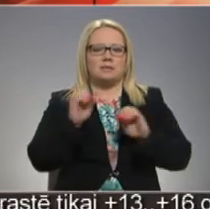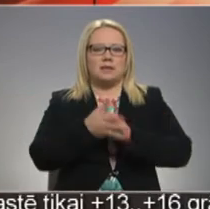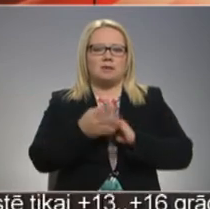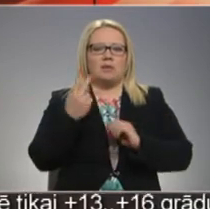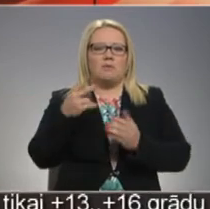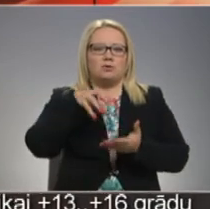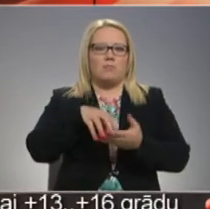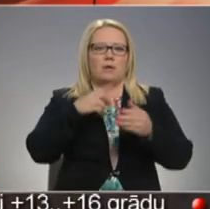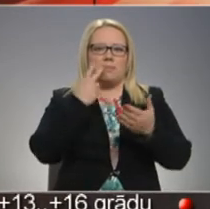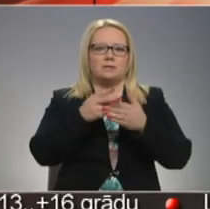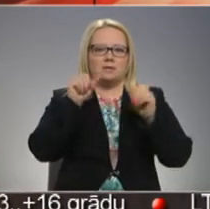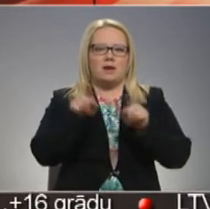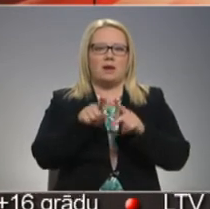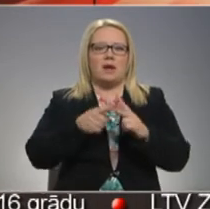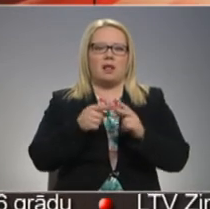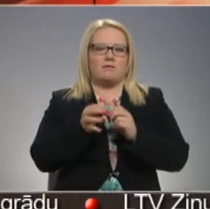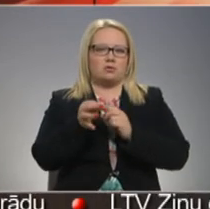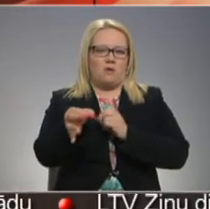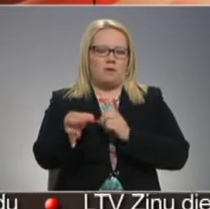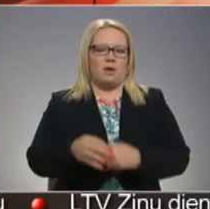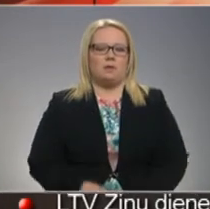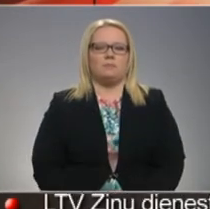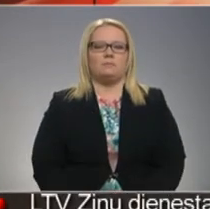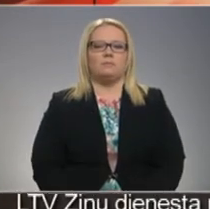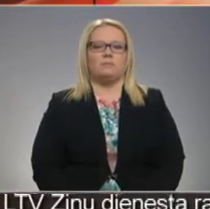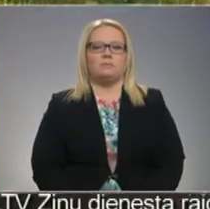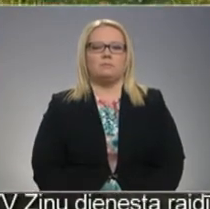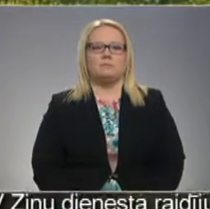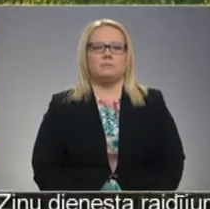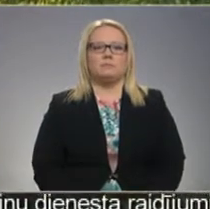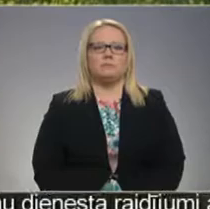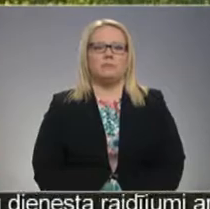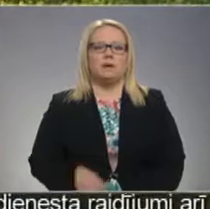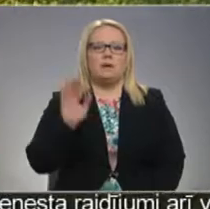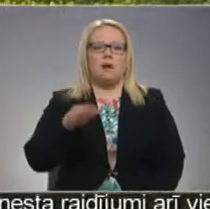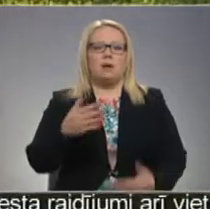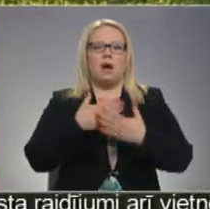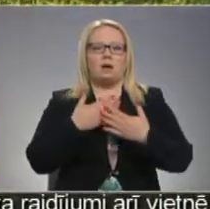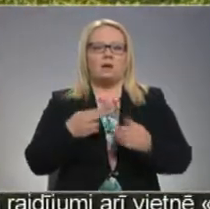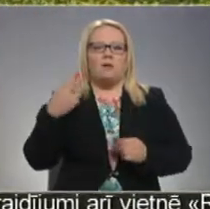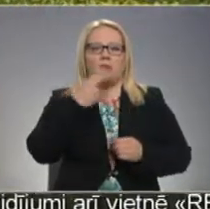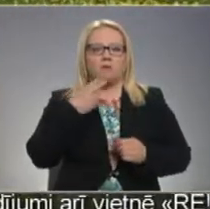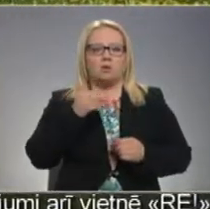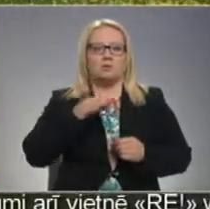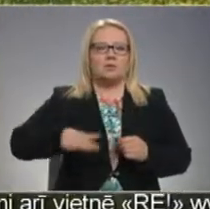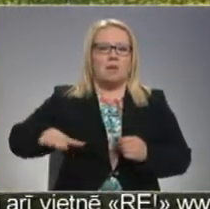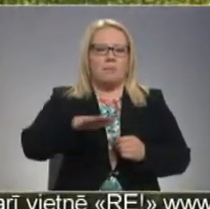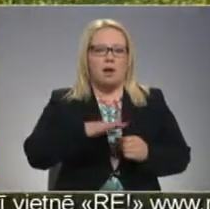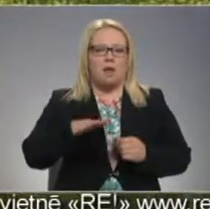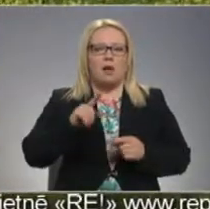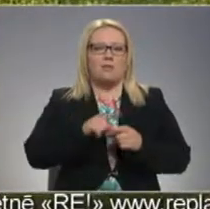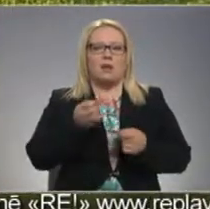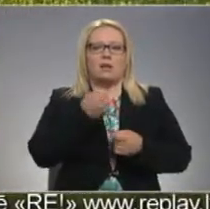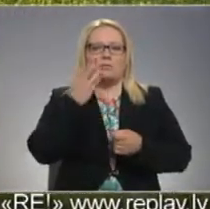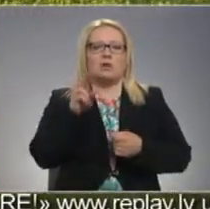paredzēts izveidot arī Jelgavas novadā. Skaidro TV Spektrs. Par intensīvu lauksaimniecību Zemgalē pašlaik liecina